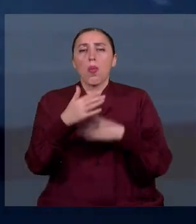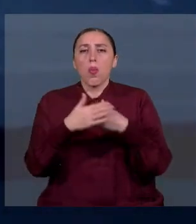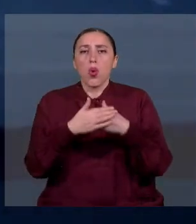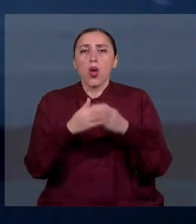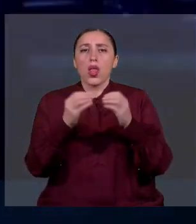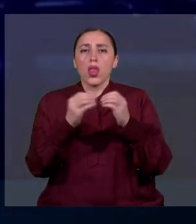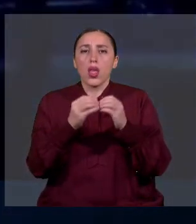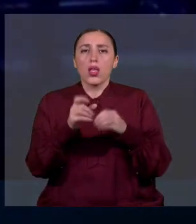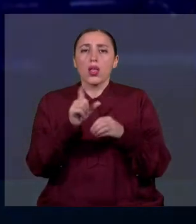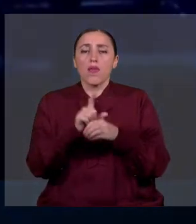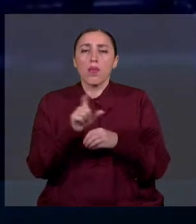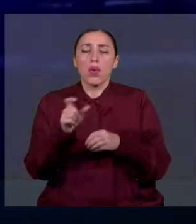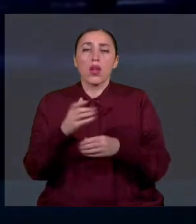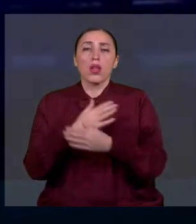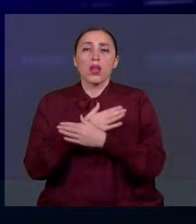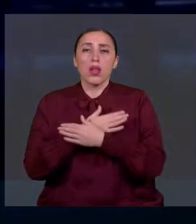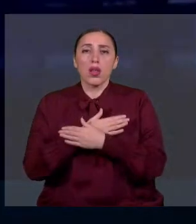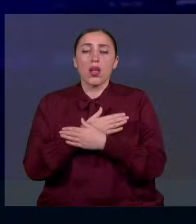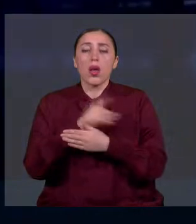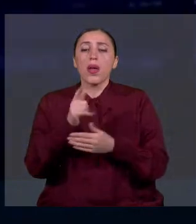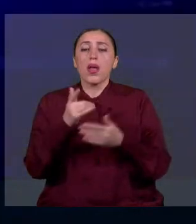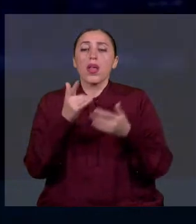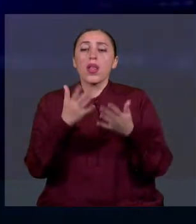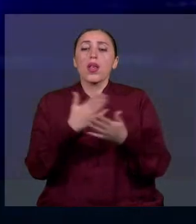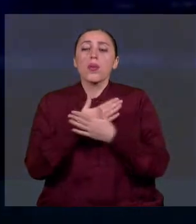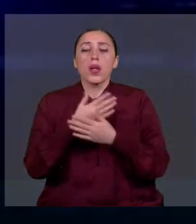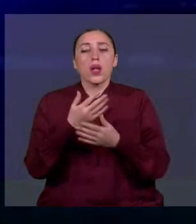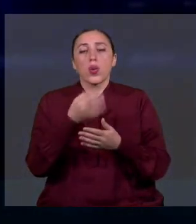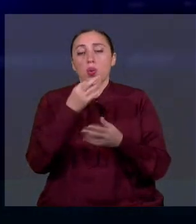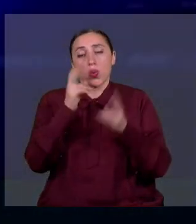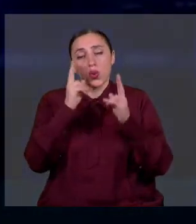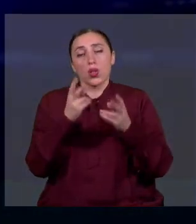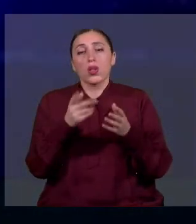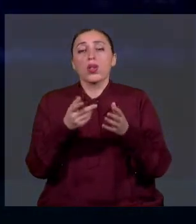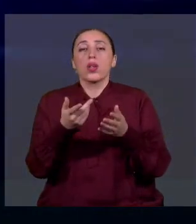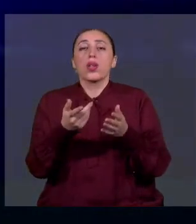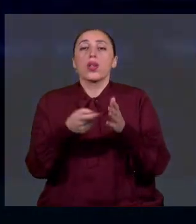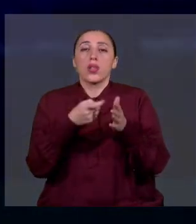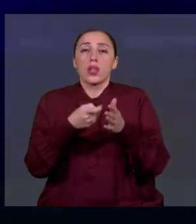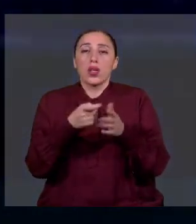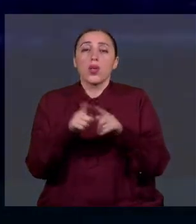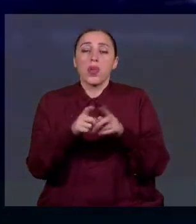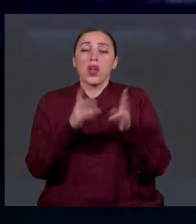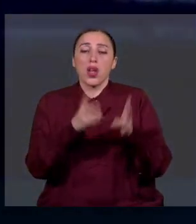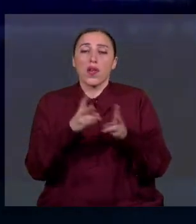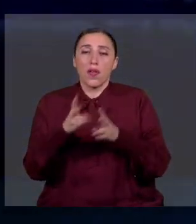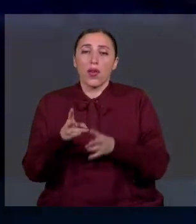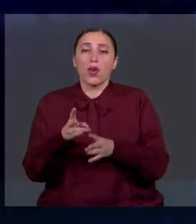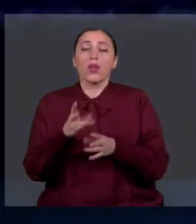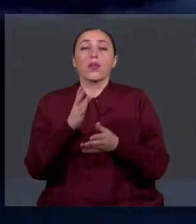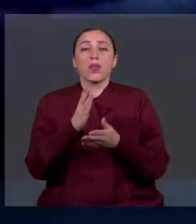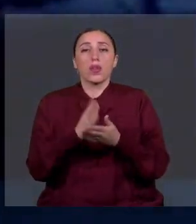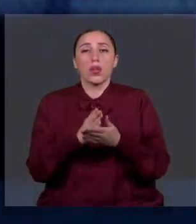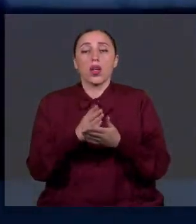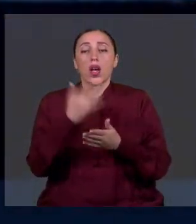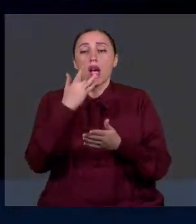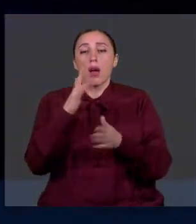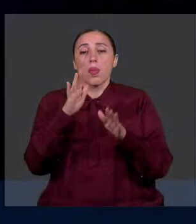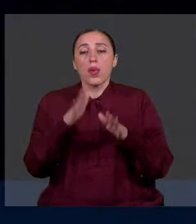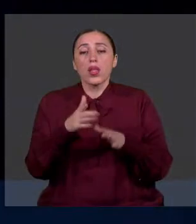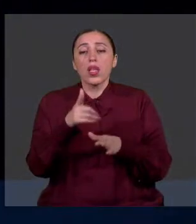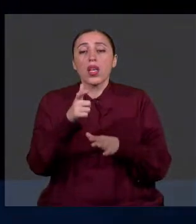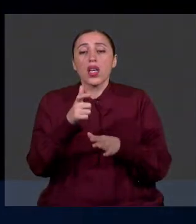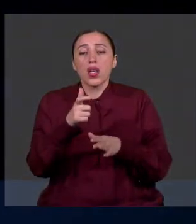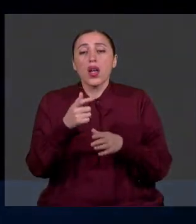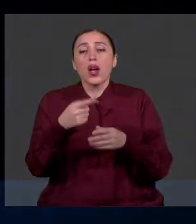1 տասնյակ մարդիկ, նրանց ճշգրիտ թիվը դեռ պարզվում է, կան նաև վիրավորներ։ Միացյալ Նահանգներում կրակոցների նախորդ